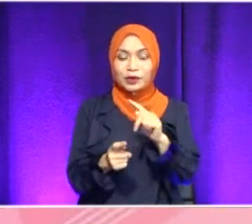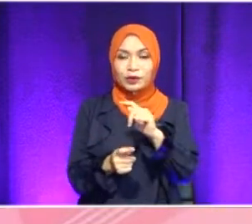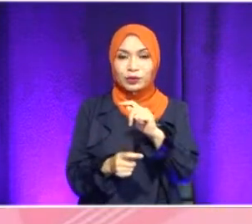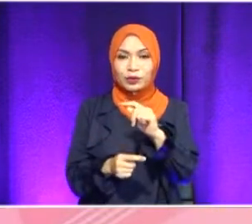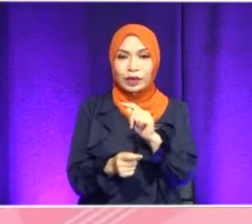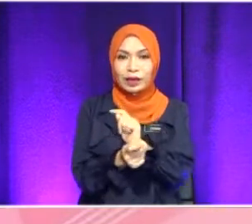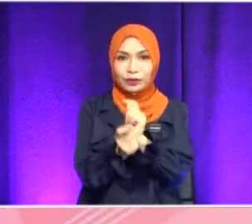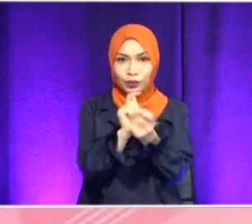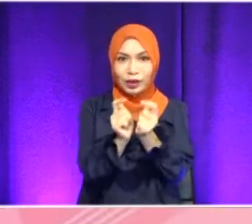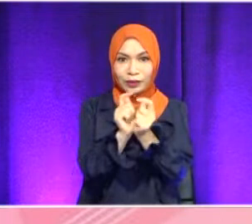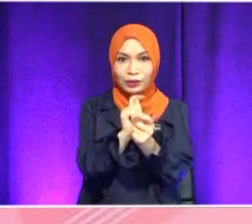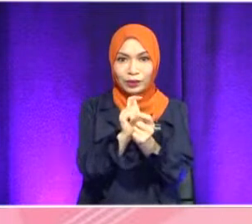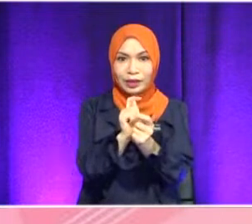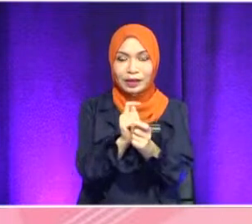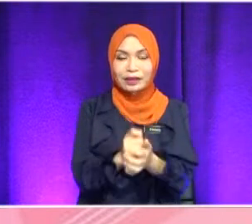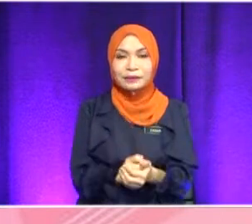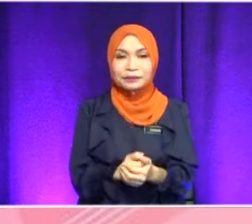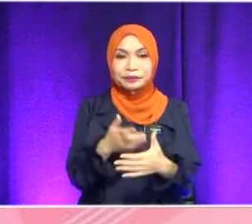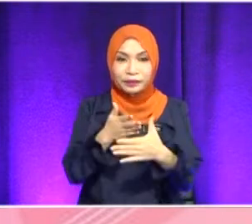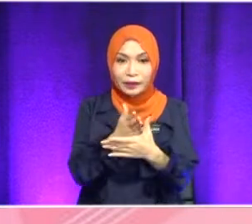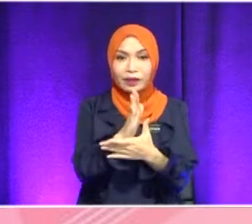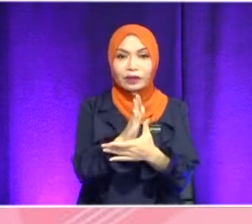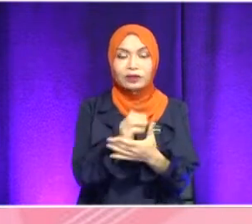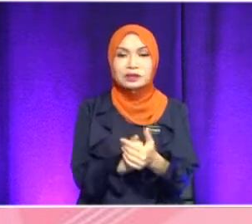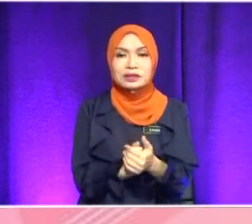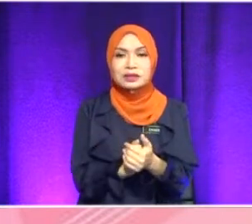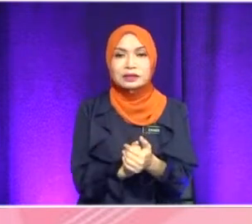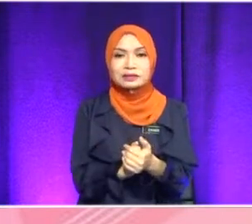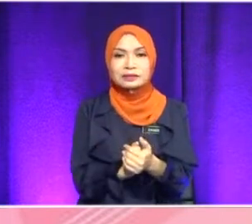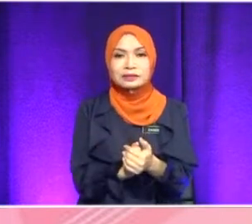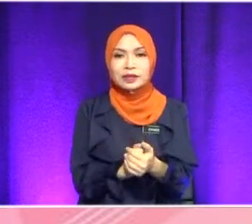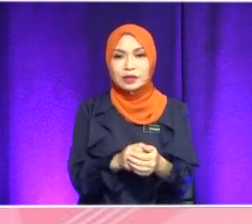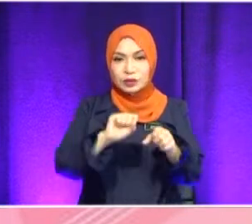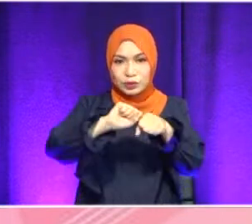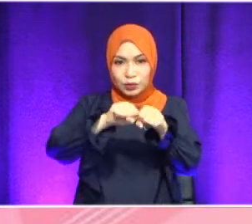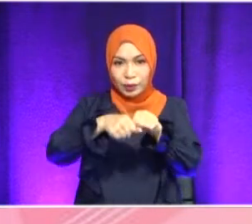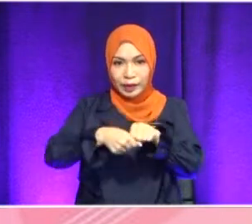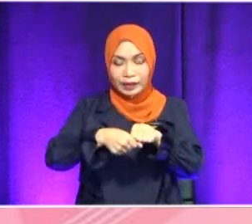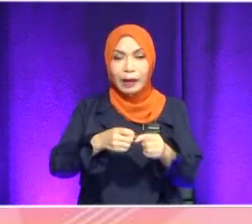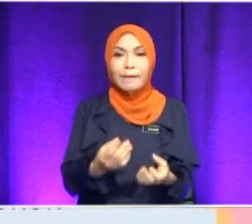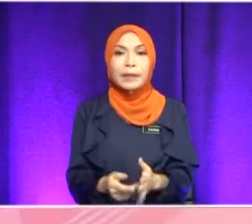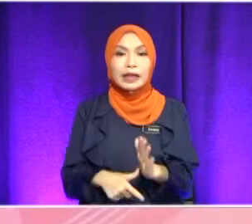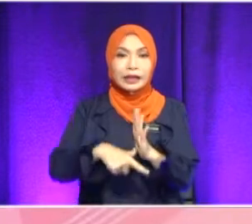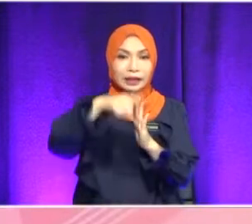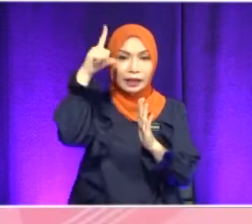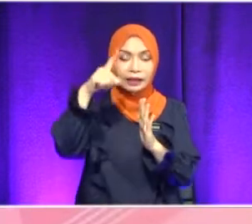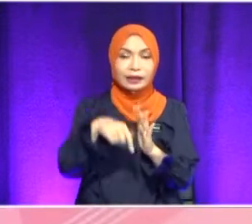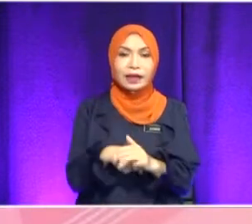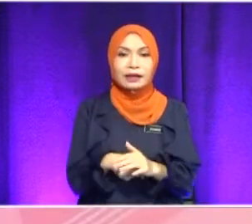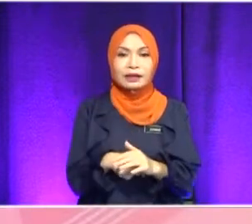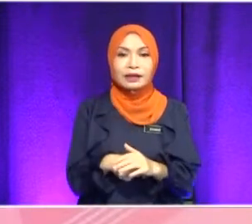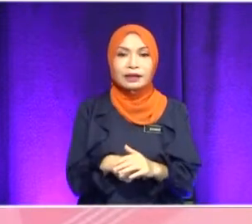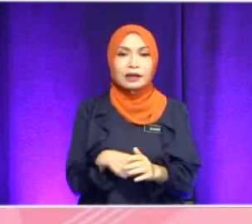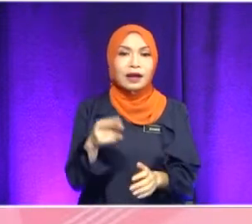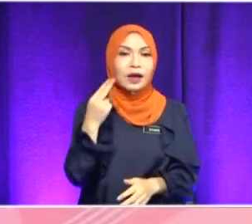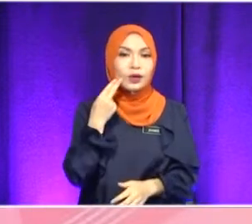yang kedua tumbuhan ke kacang dahulu ditanam supaya meningkatkan kandungan nitrat dalam tanah oke yang ketiga kita